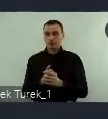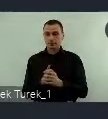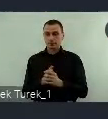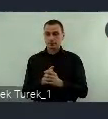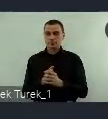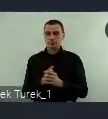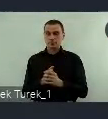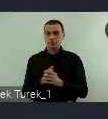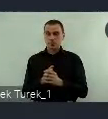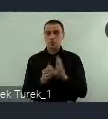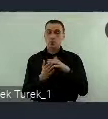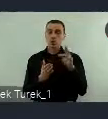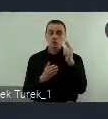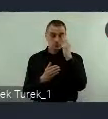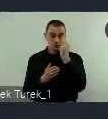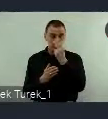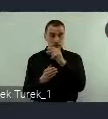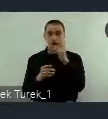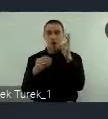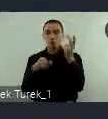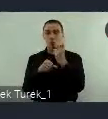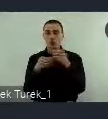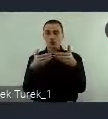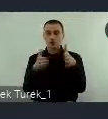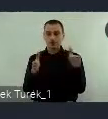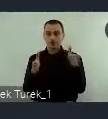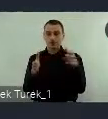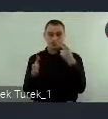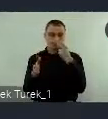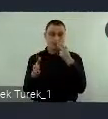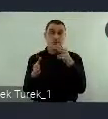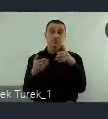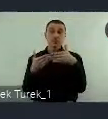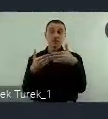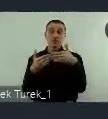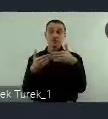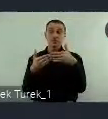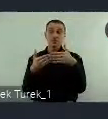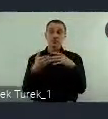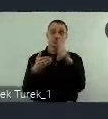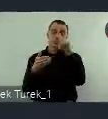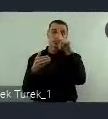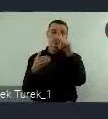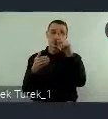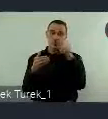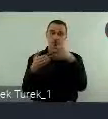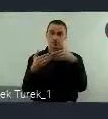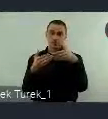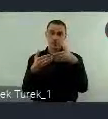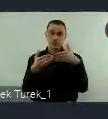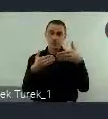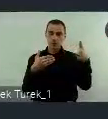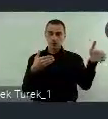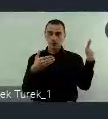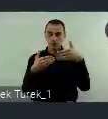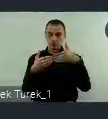w automatycznego otwierania drzwi które są one mają siłownik który